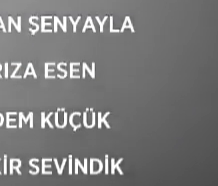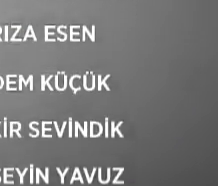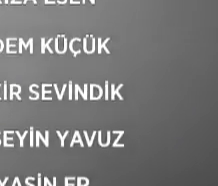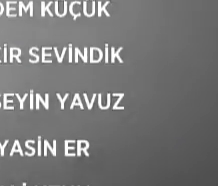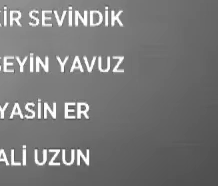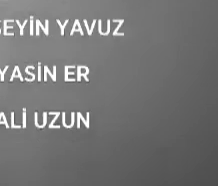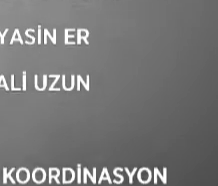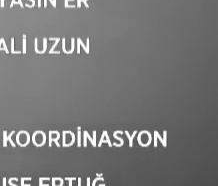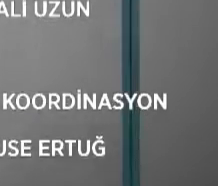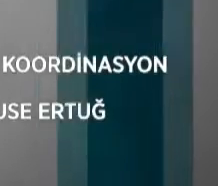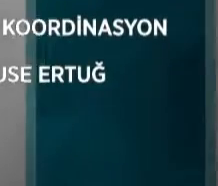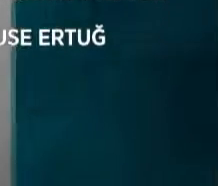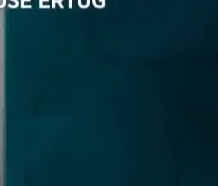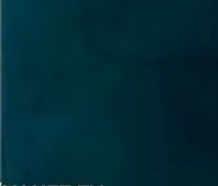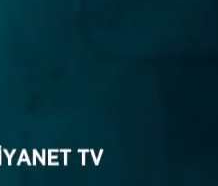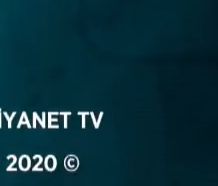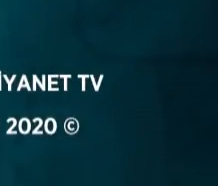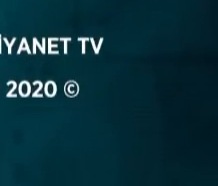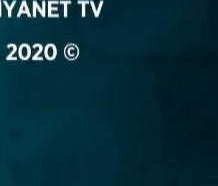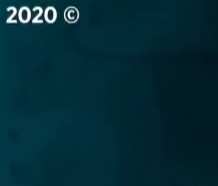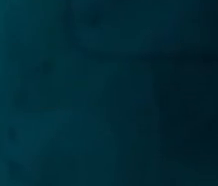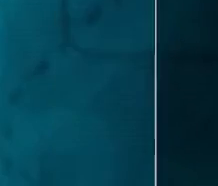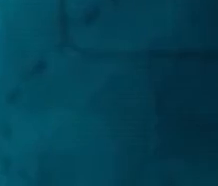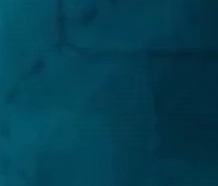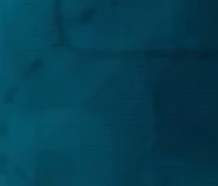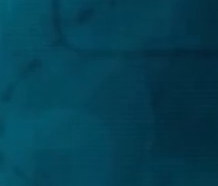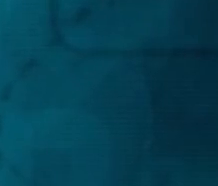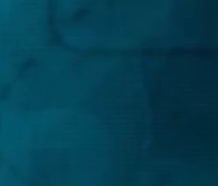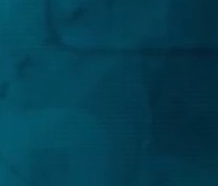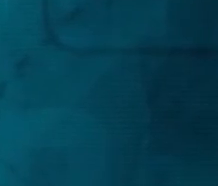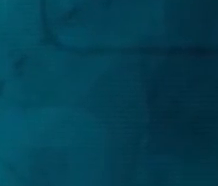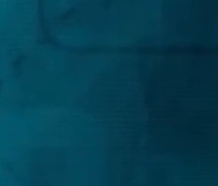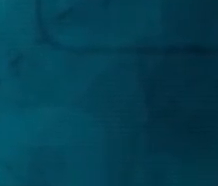muyum? Kadın değil, nedir? Öğrenmek herkese farzdır.